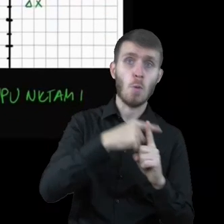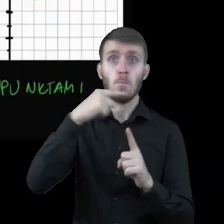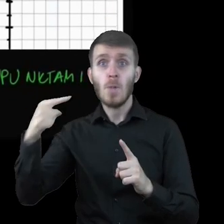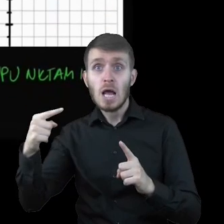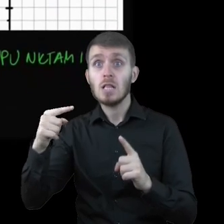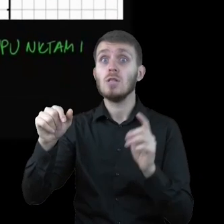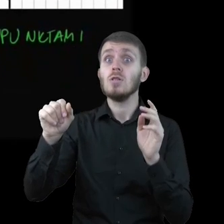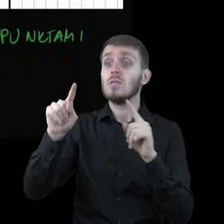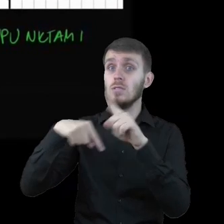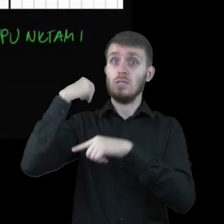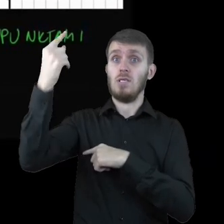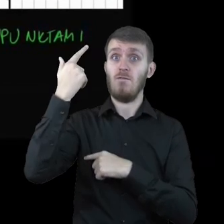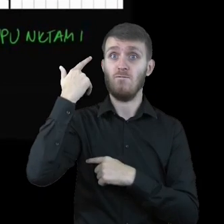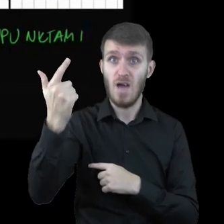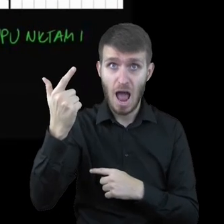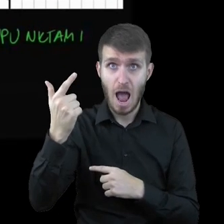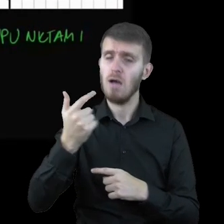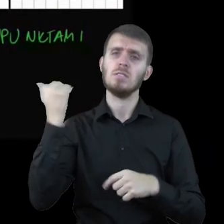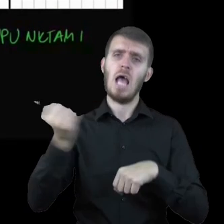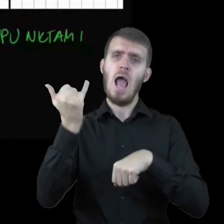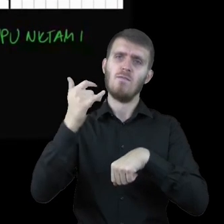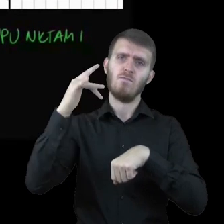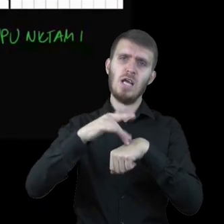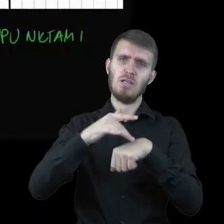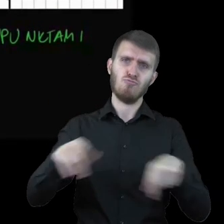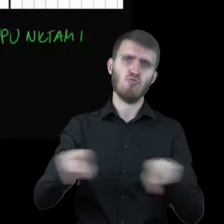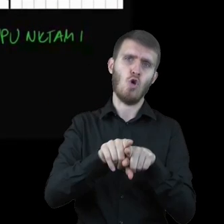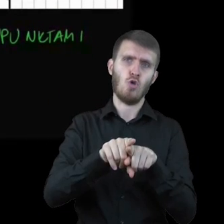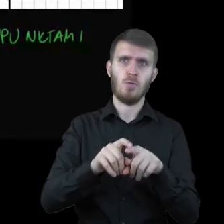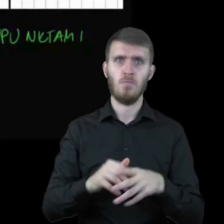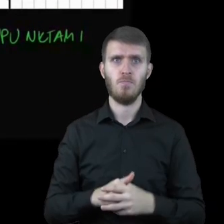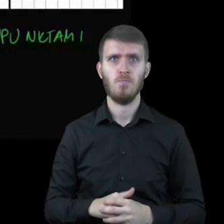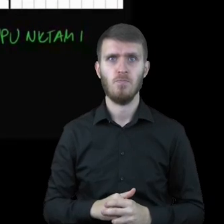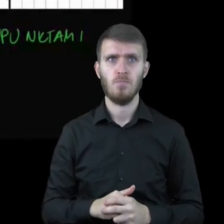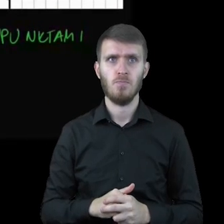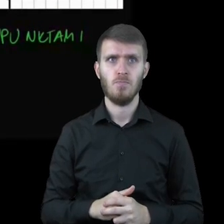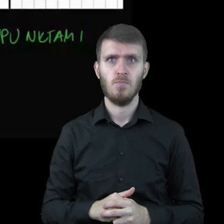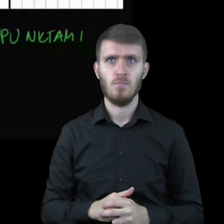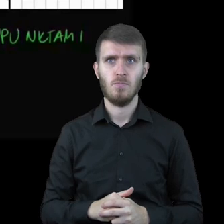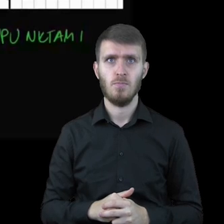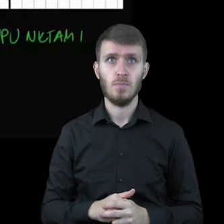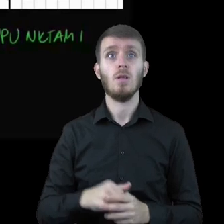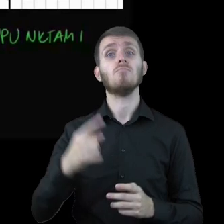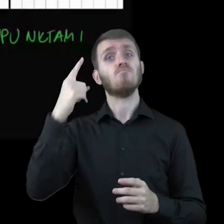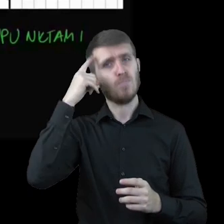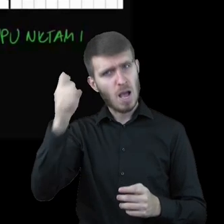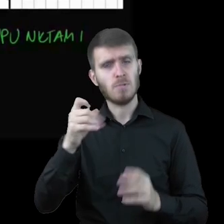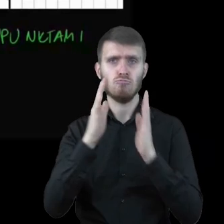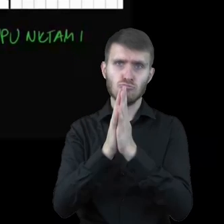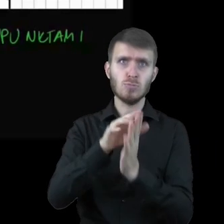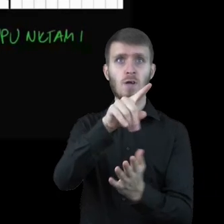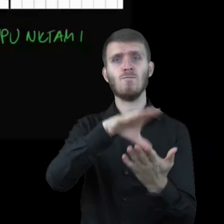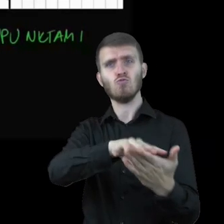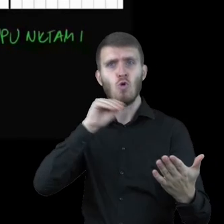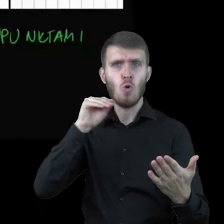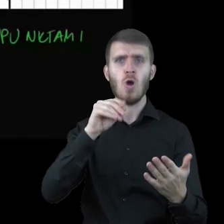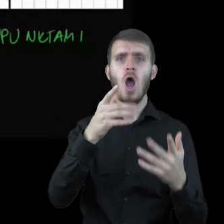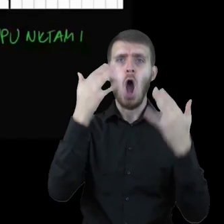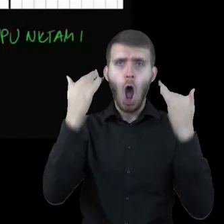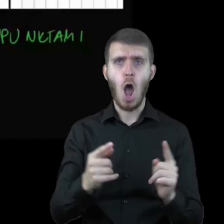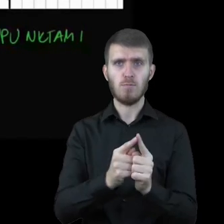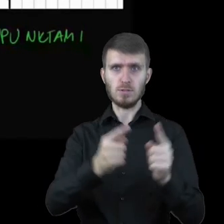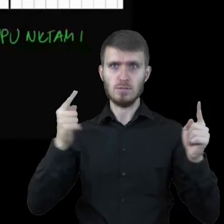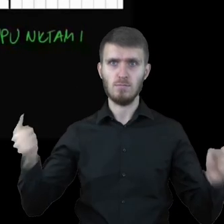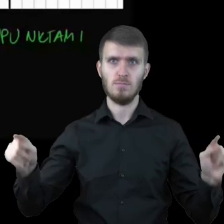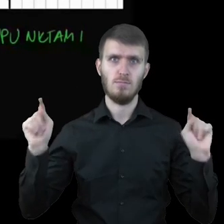kwadratu daje ten sam wynik. Wobec tego to jest nasza wzórna, odległość